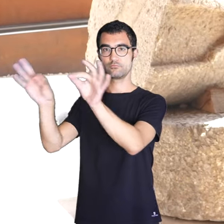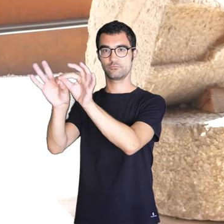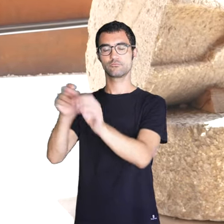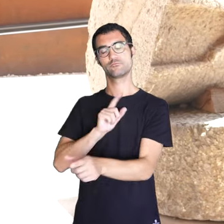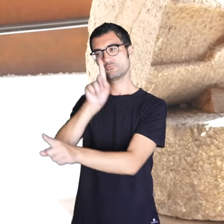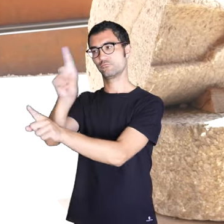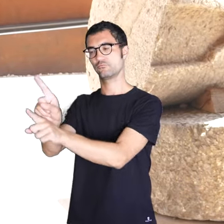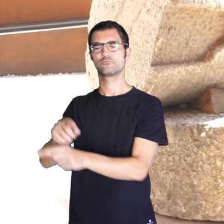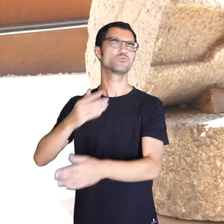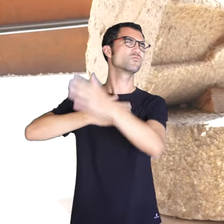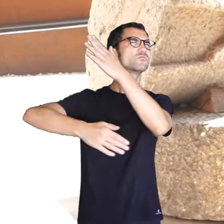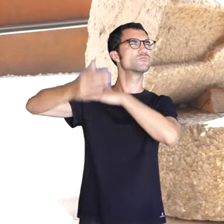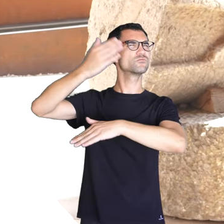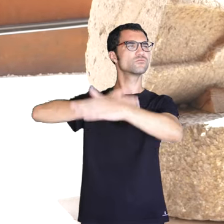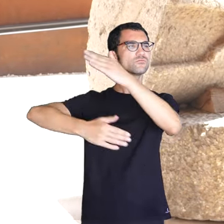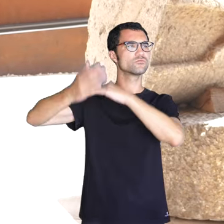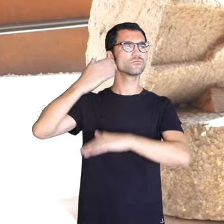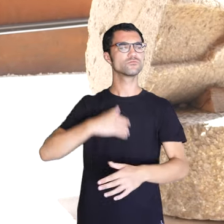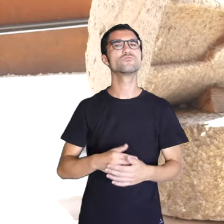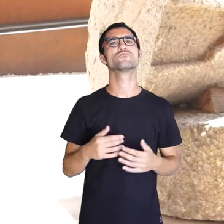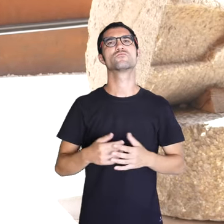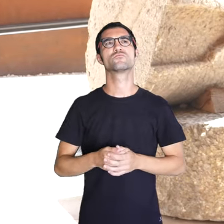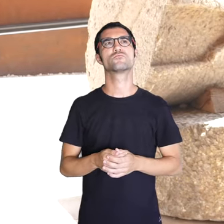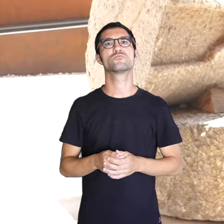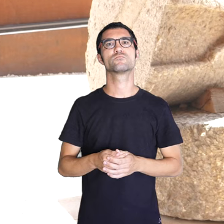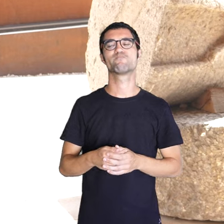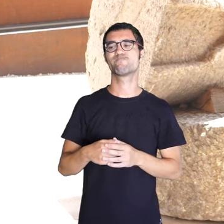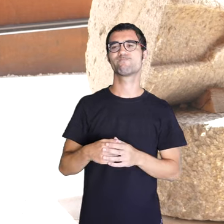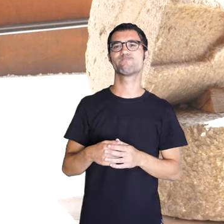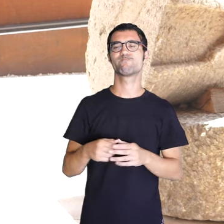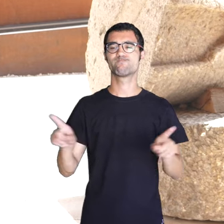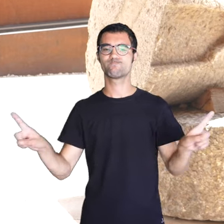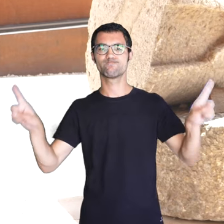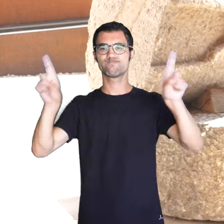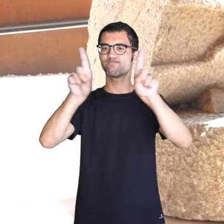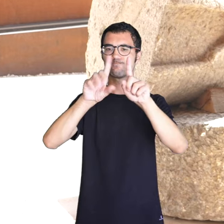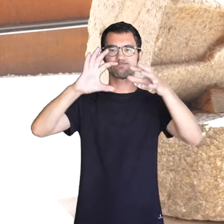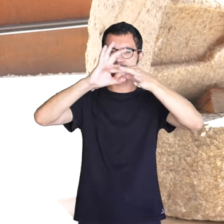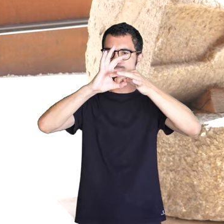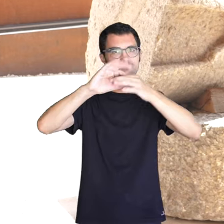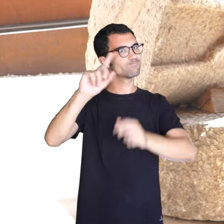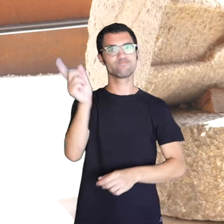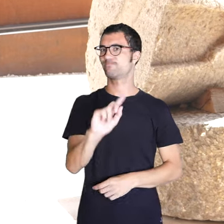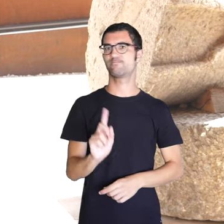En temps passat, pues, no hi havia relació